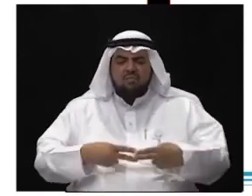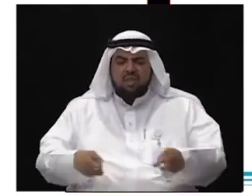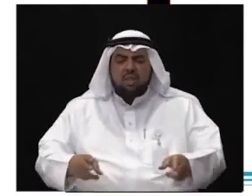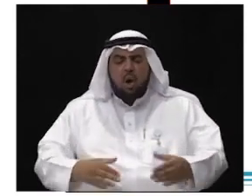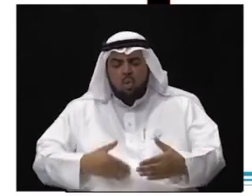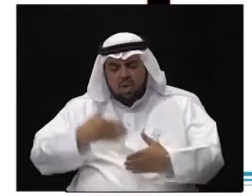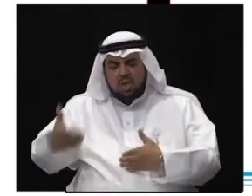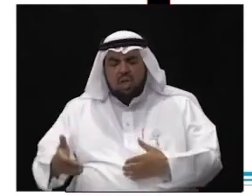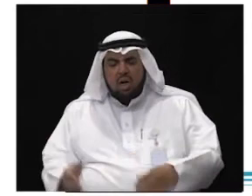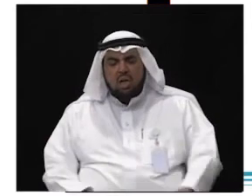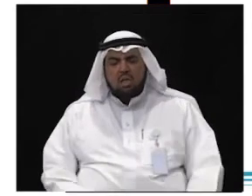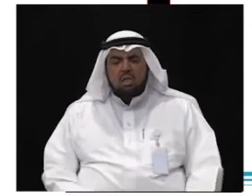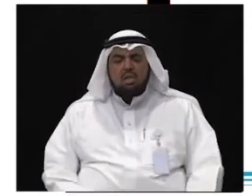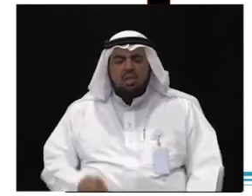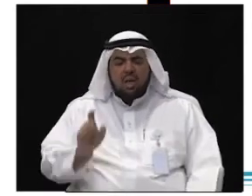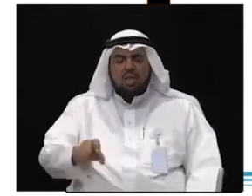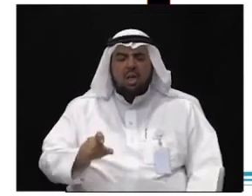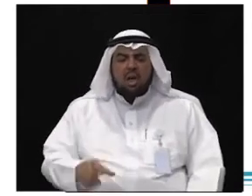الانتقال إليه عند ضغط على الأداة.